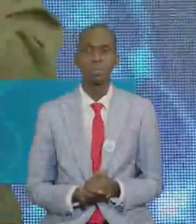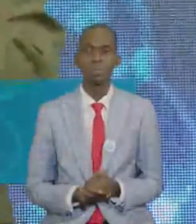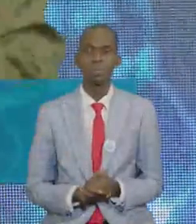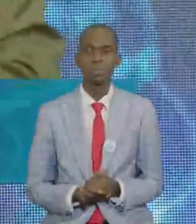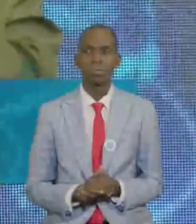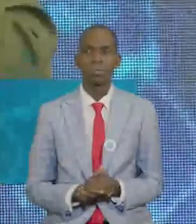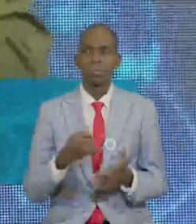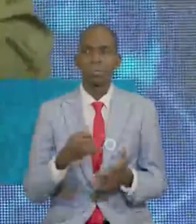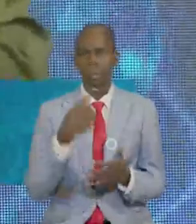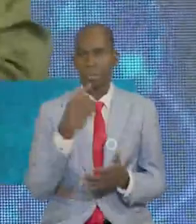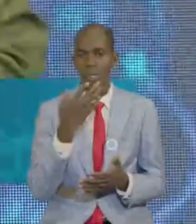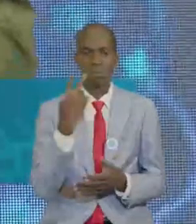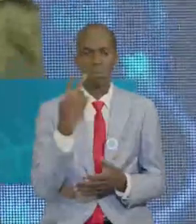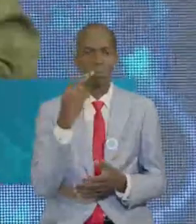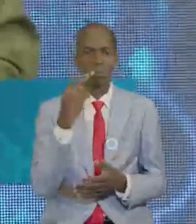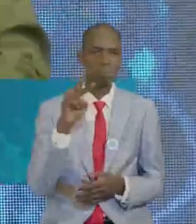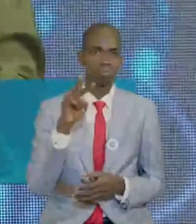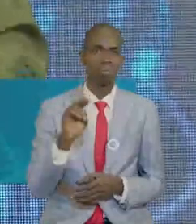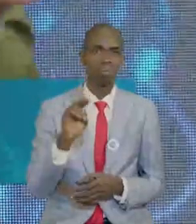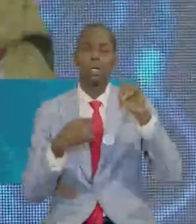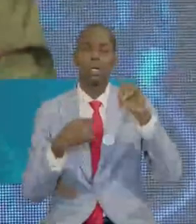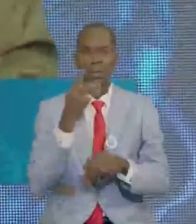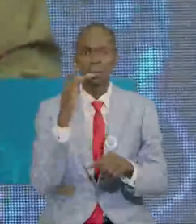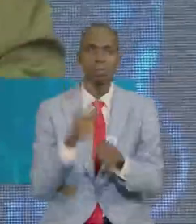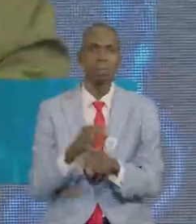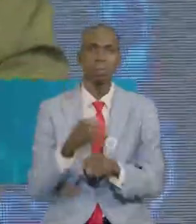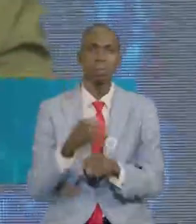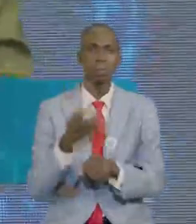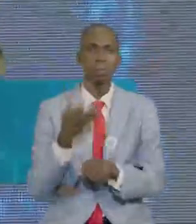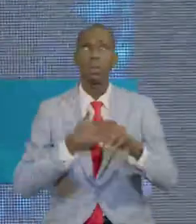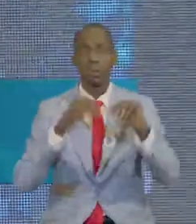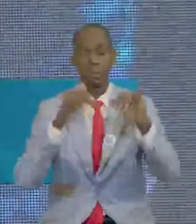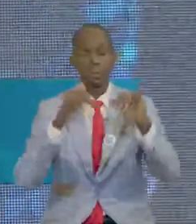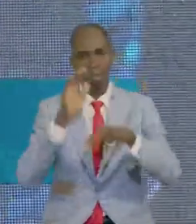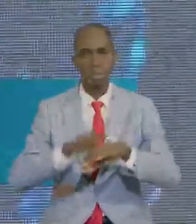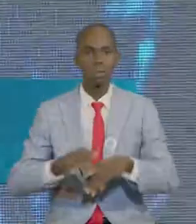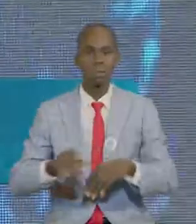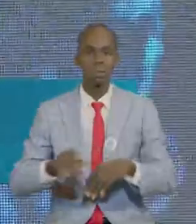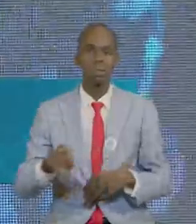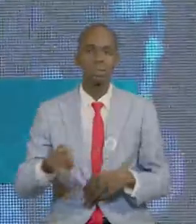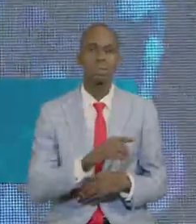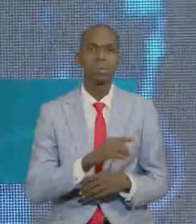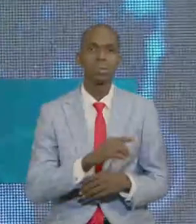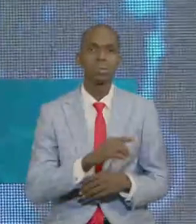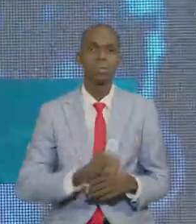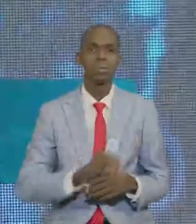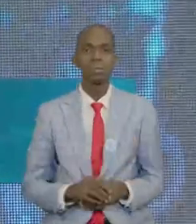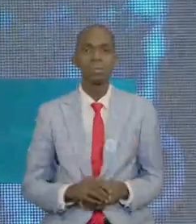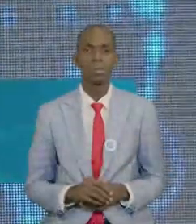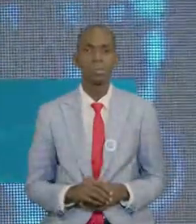24, 49. It says, and behold, I send the promise of my Father upon you. Et voici, j'enverrai sur vous ce que mon Père a